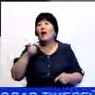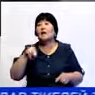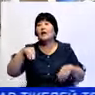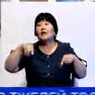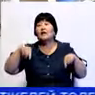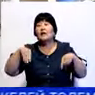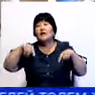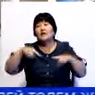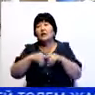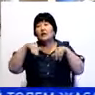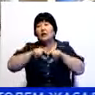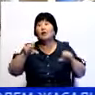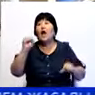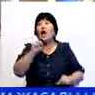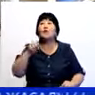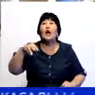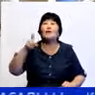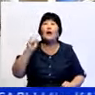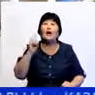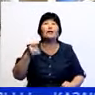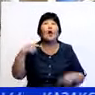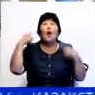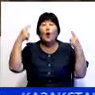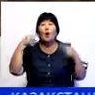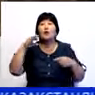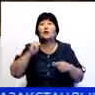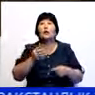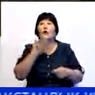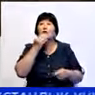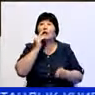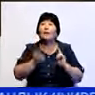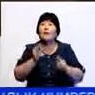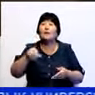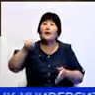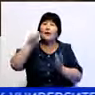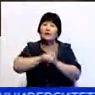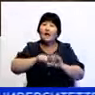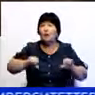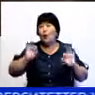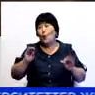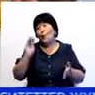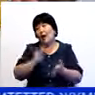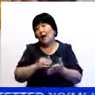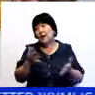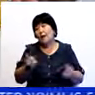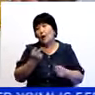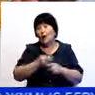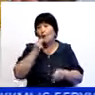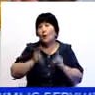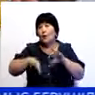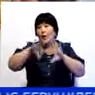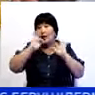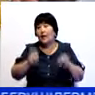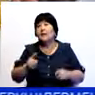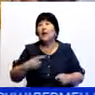техникалық колледжінен келген Аружан Маханова қойдың жілігінен ұлттық тағам әзірлеп, сарапшылардың оң бағасын алды. Ол аспаз ісі